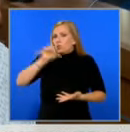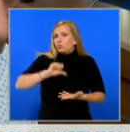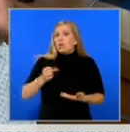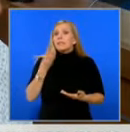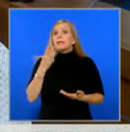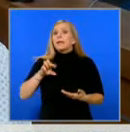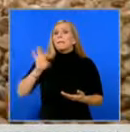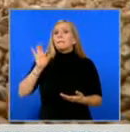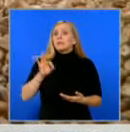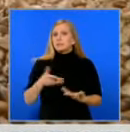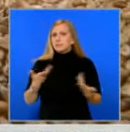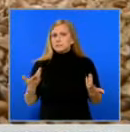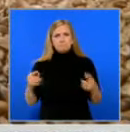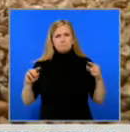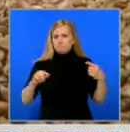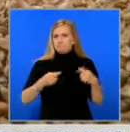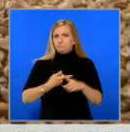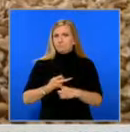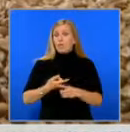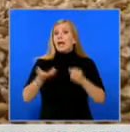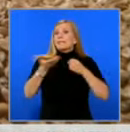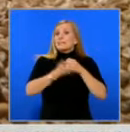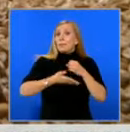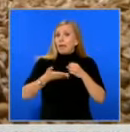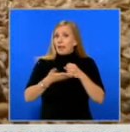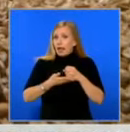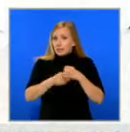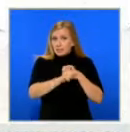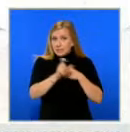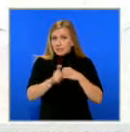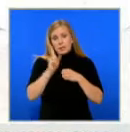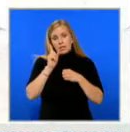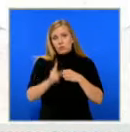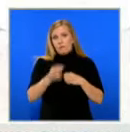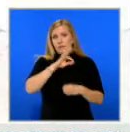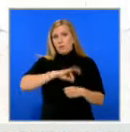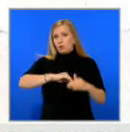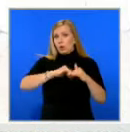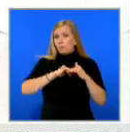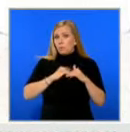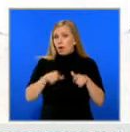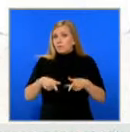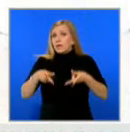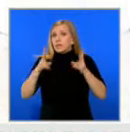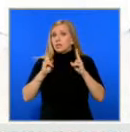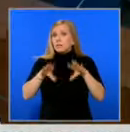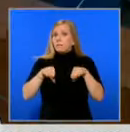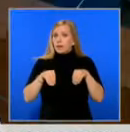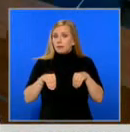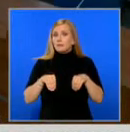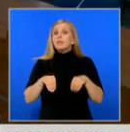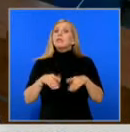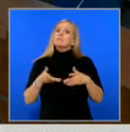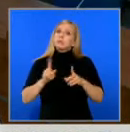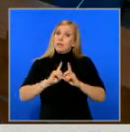по-ниски отколкото преди войната земеделците настояват да получат помощ а ако решението бъде прието ще излязат на протест